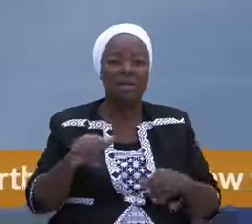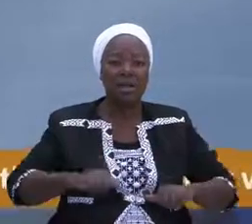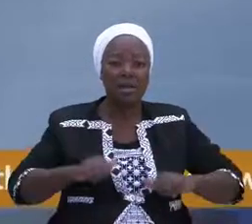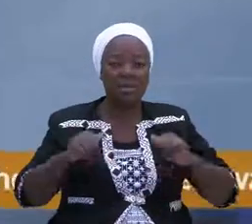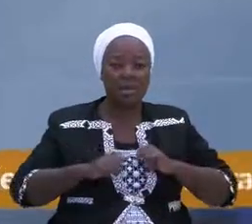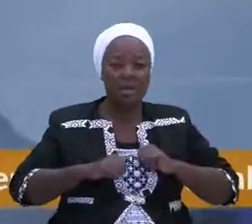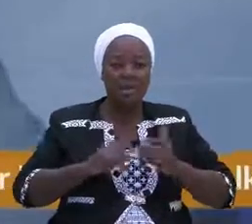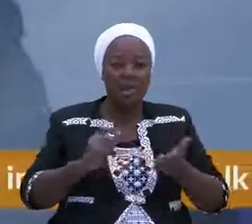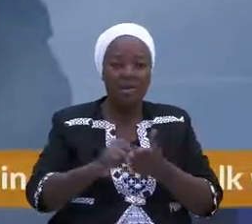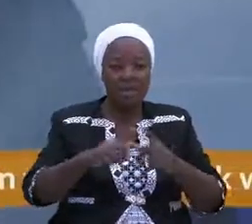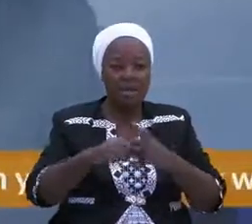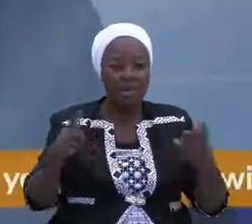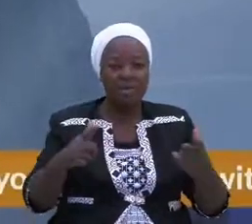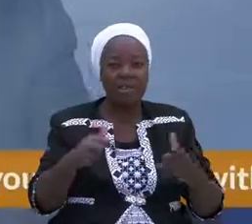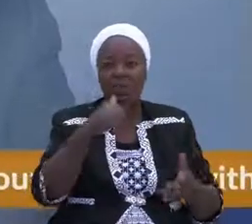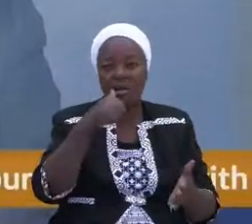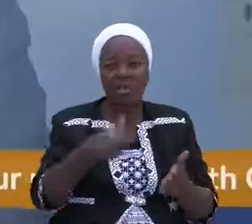long.